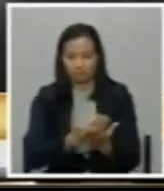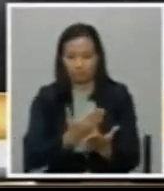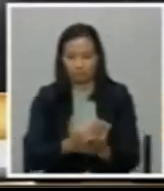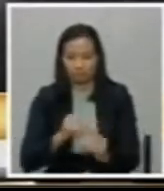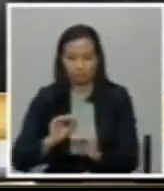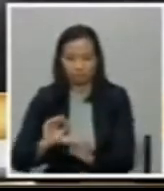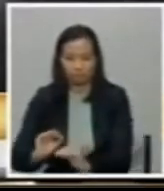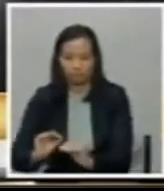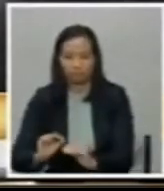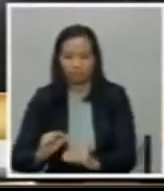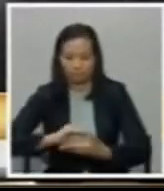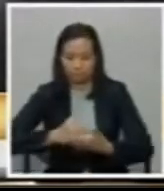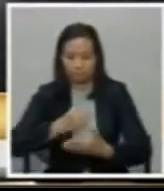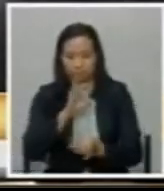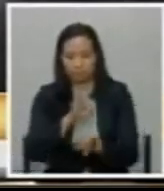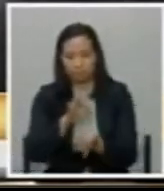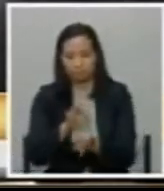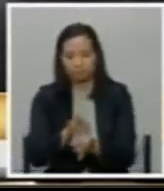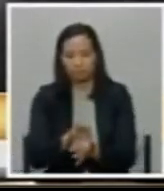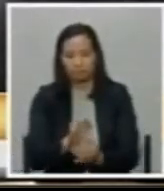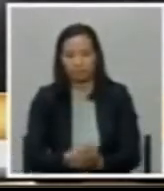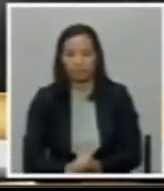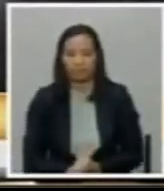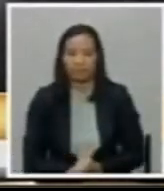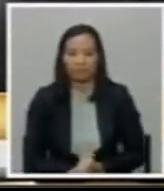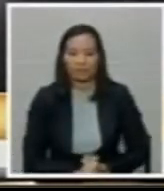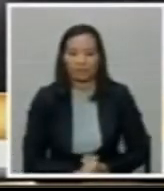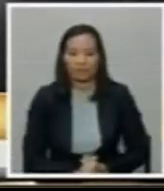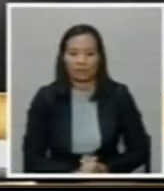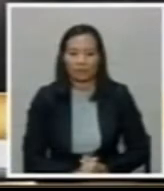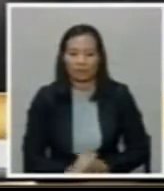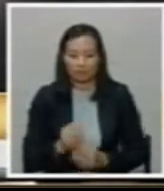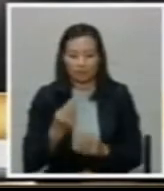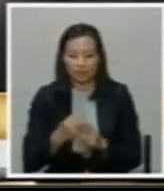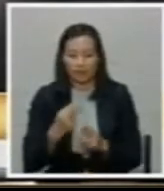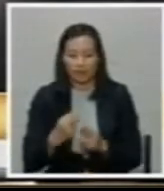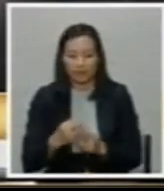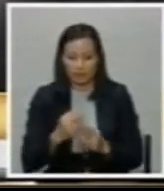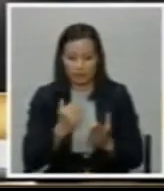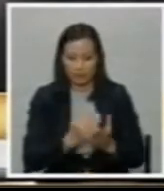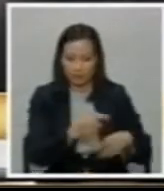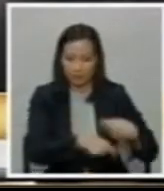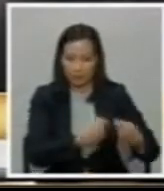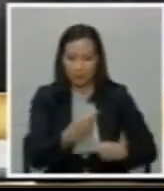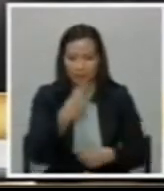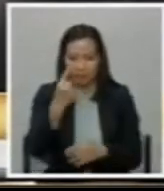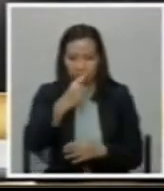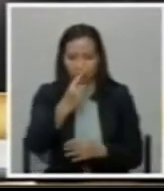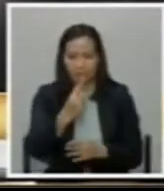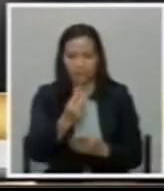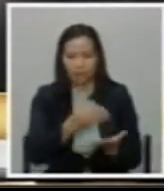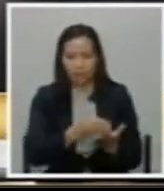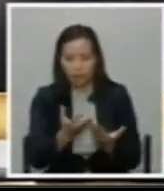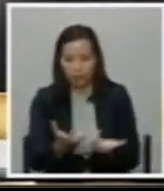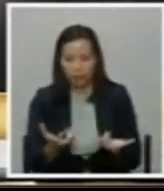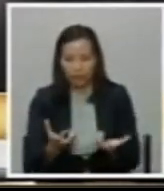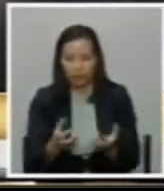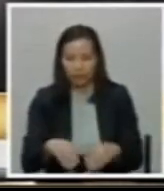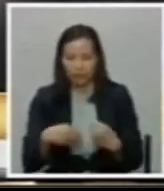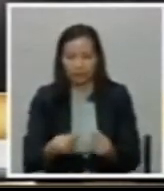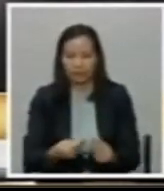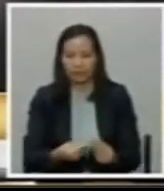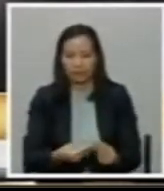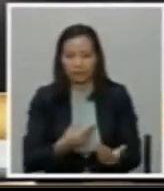ติดมือในบัญชีนะครับที่เรียกกันที่แทนที่จะไปแจกเงินให้ไปเที่ยวไปซื้อของก็แจกเงินให้มา